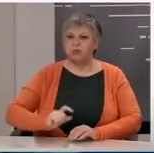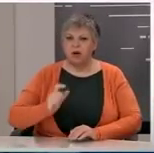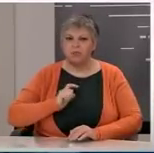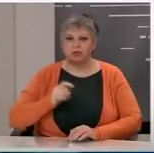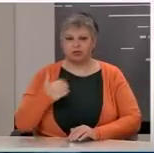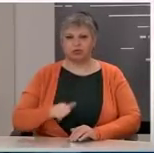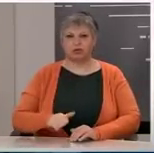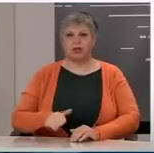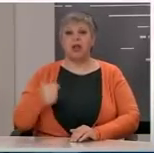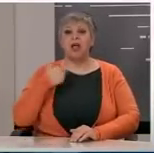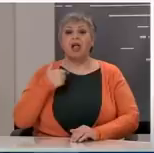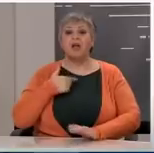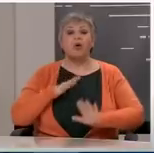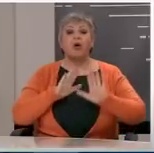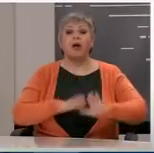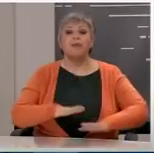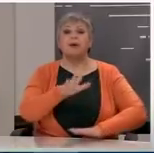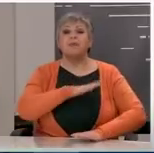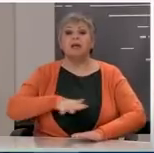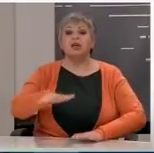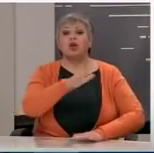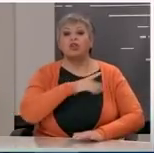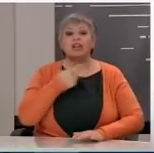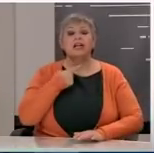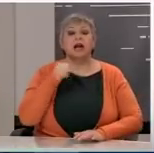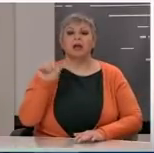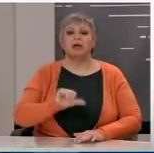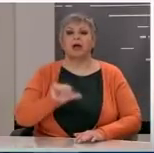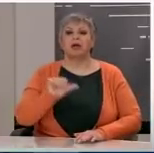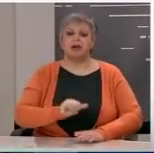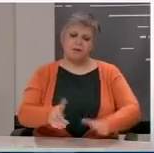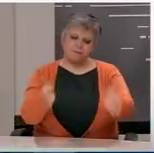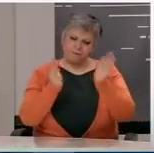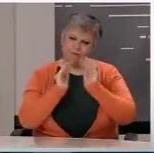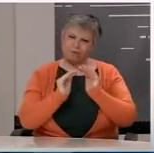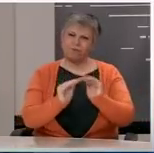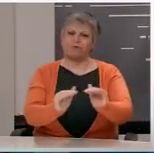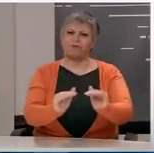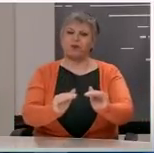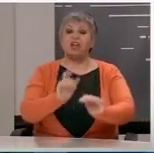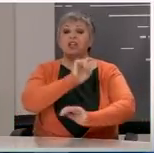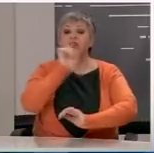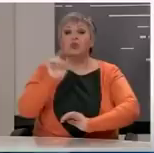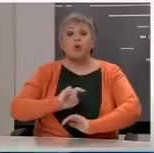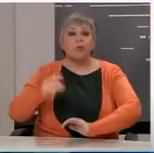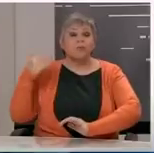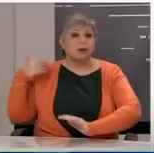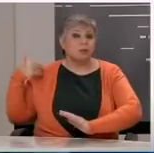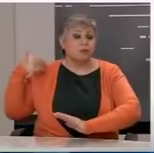Στα γλυκά νερά έμενα, στα γλυκά νερά μένω. Την ίδια ζωή έκανα, την ίδια ζωή κάνω.